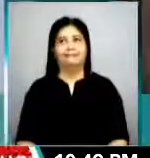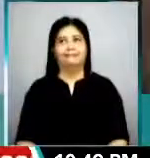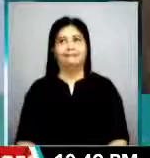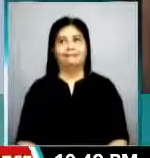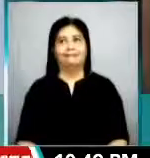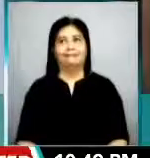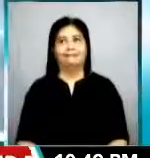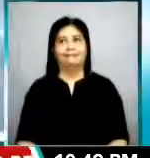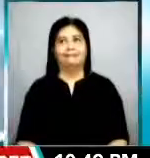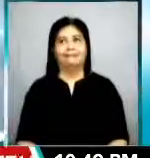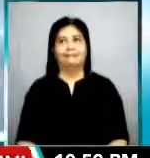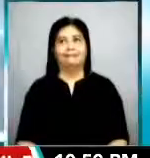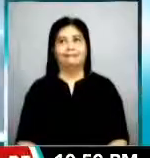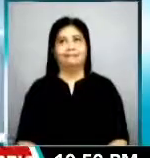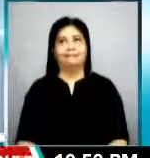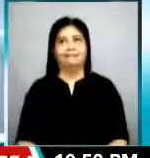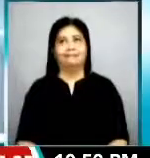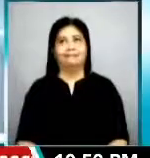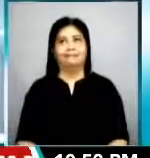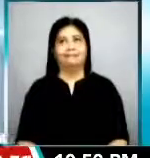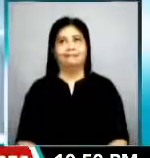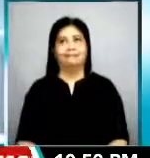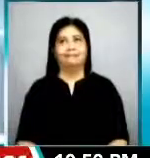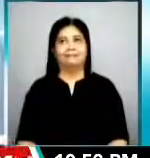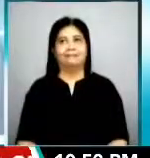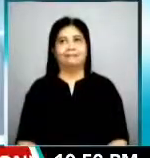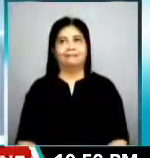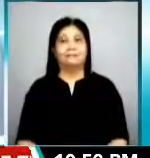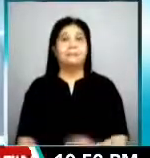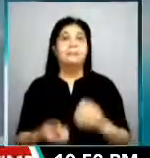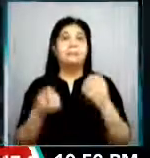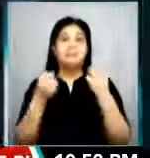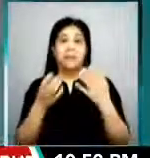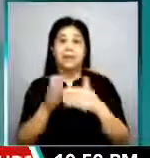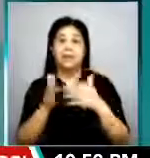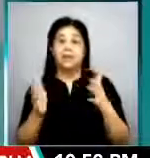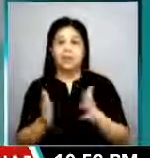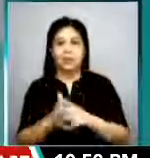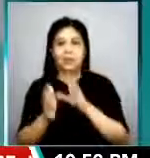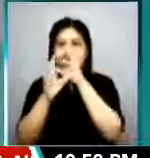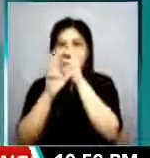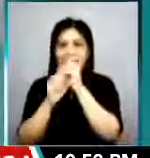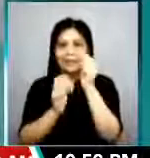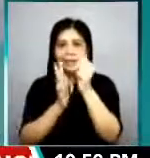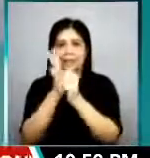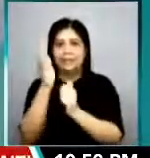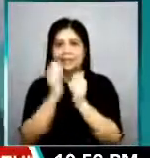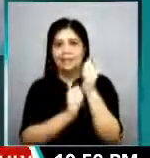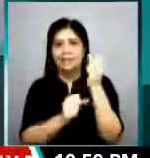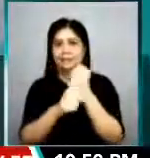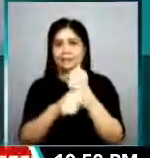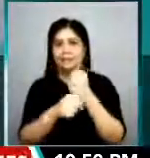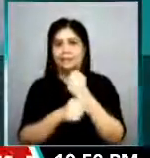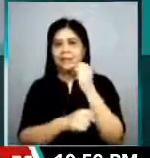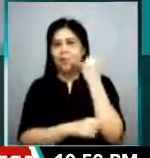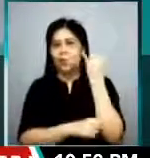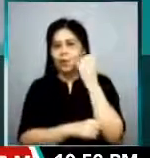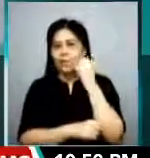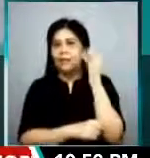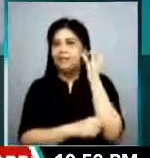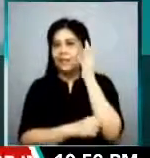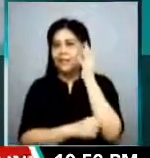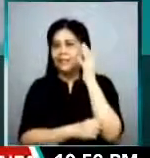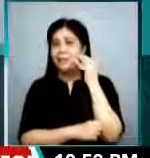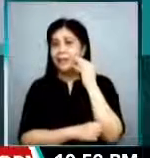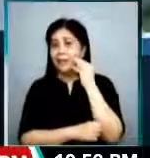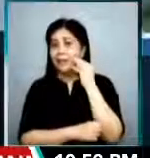CSVC. Maraming netizens ang namangha sa gloves na yan na gawa ni na Joanna, Francis, Maria, Glenn